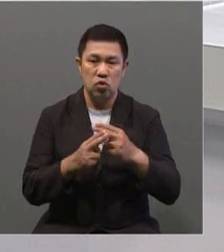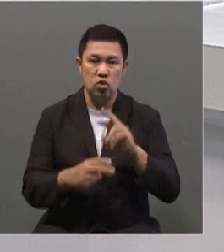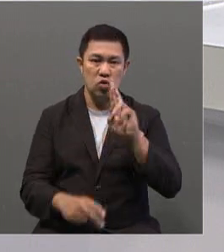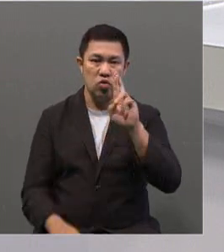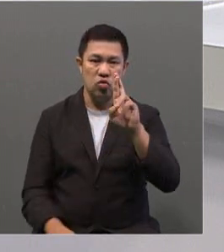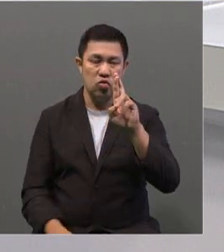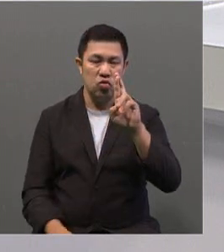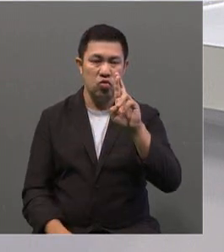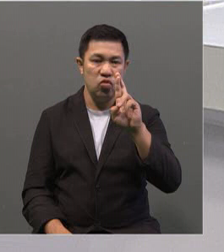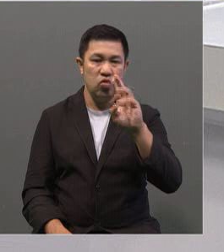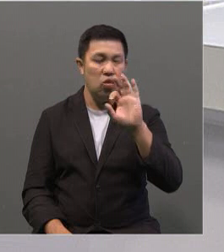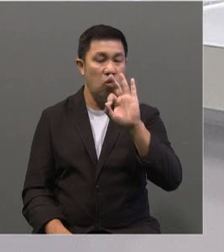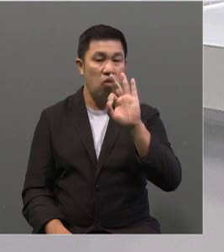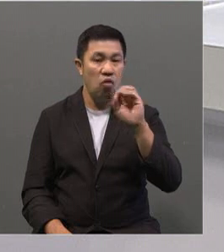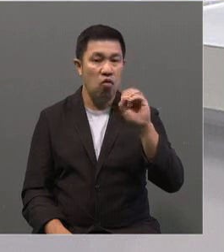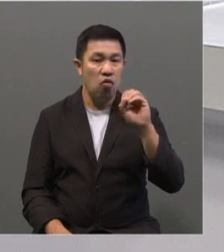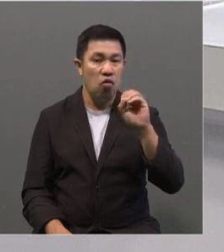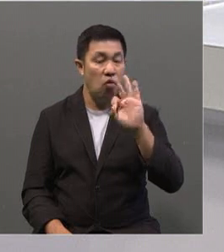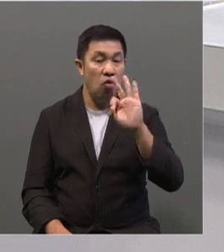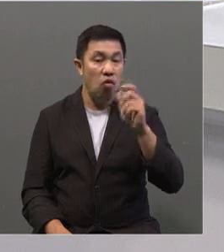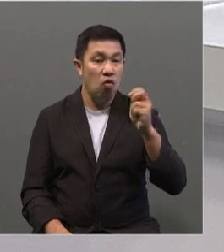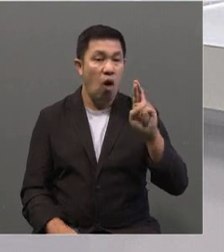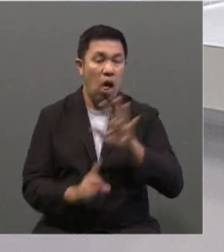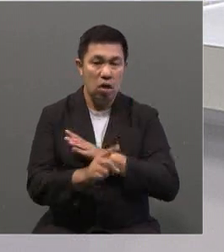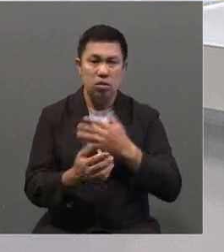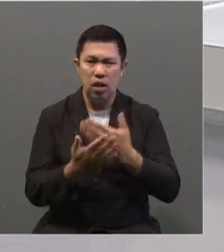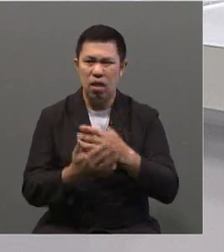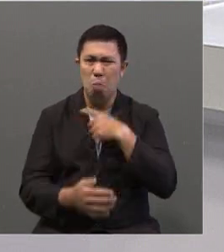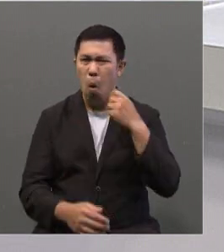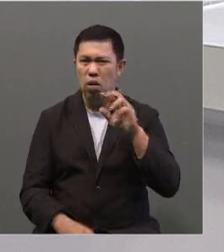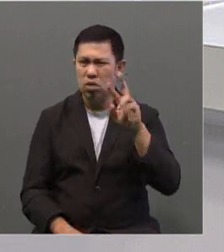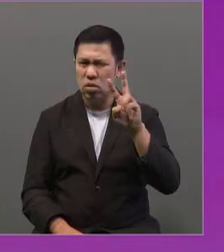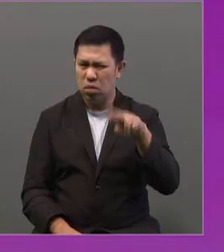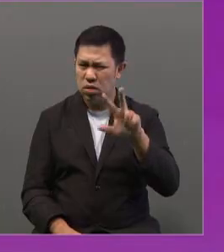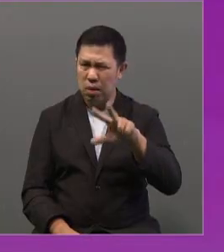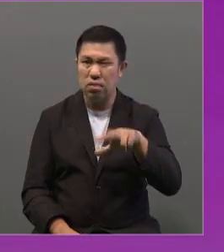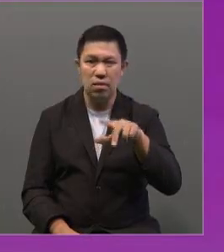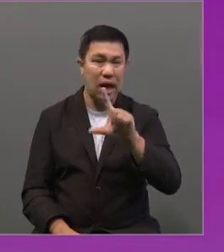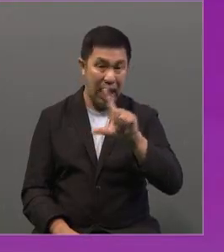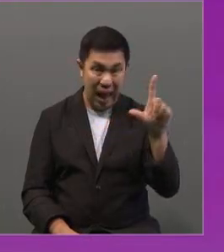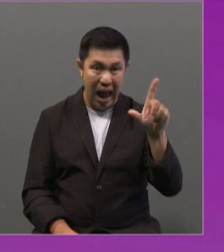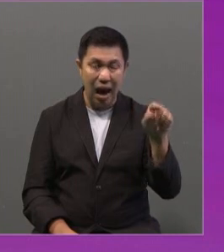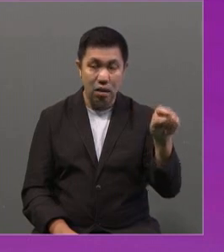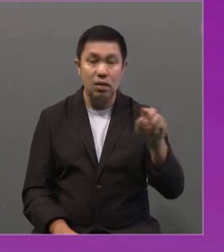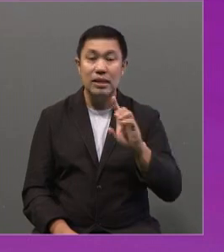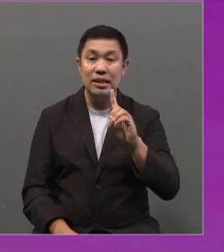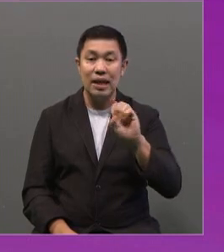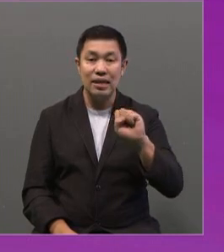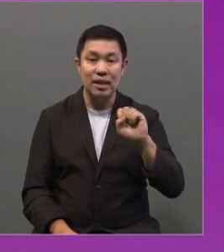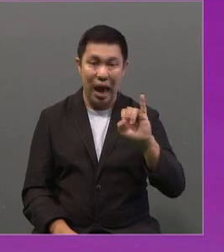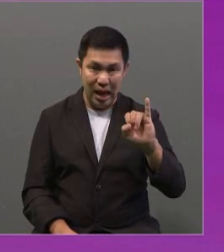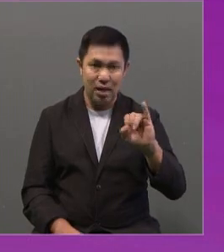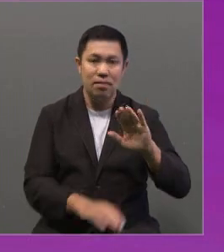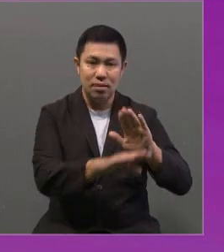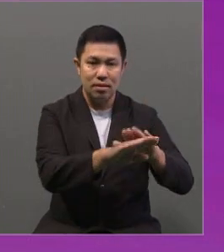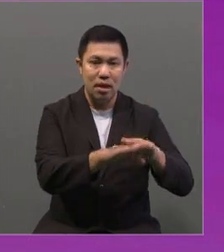ระดับพันล้านหมื่นล้านเลยนะฮะช่วงสัปดาห์ก่อนที่จะมีวันหยุดยาวเนี่ยเรารายงานความคืบหน้าไปว่าทาง DSI เขาออกหมายเรียกพยานล็